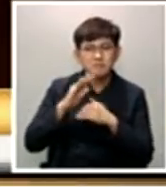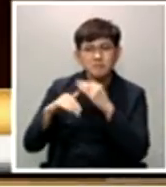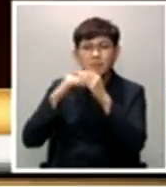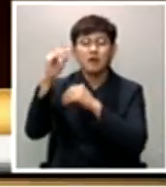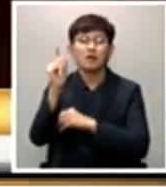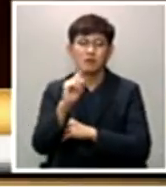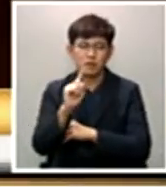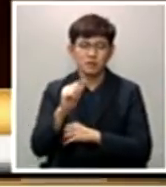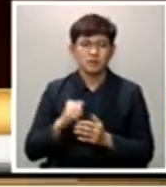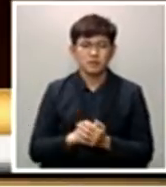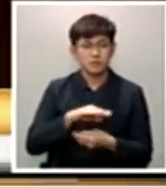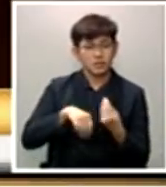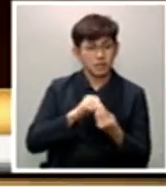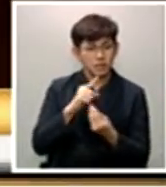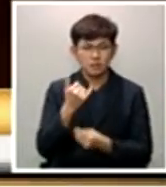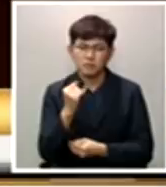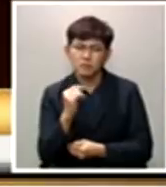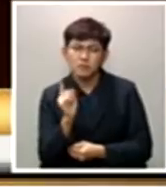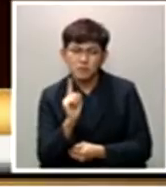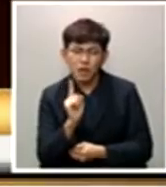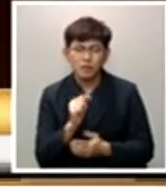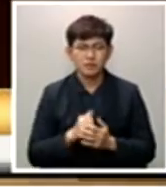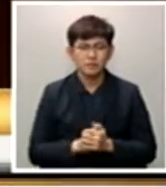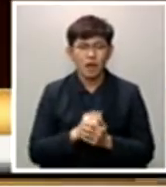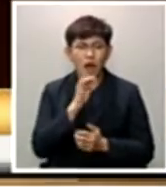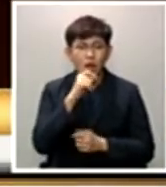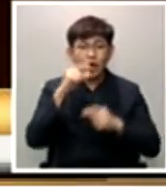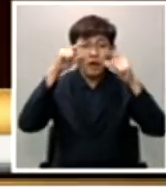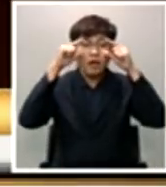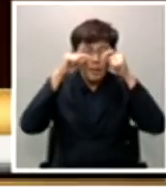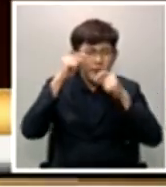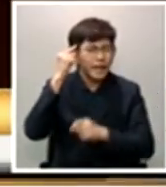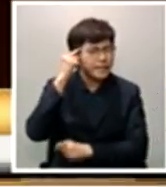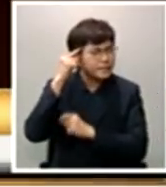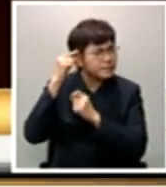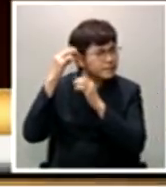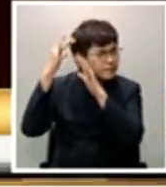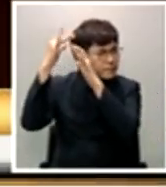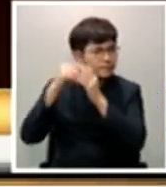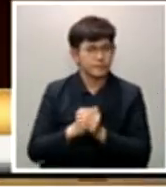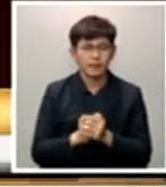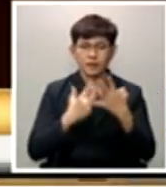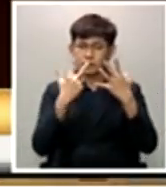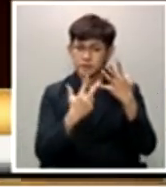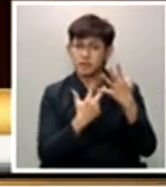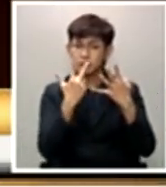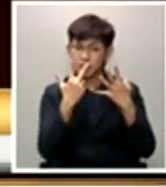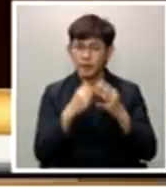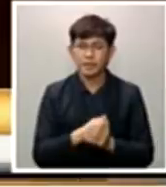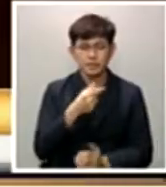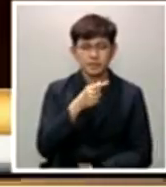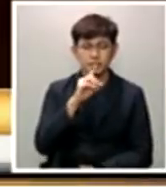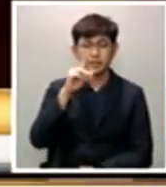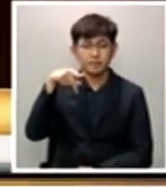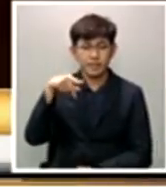อไปเศรษฐกิจจะเป็นยังไงท่านหลับตานึกภาพดูก็แล้วกันว่าไตรมาส 4 GDP ละ